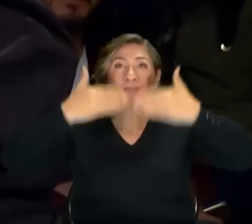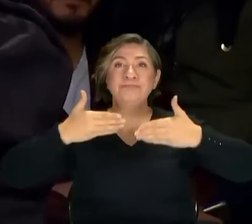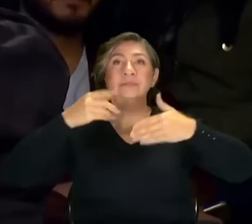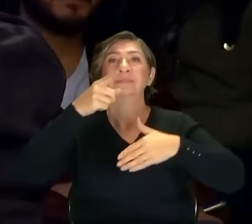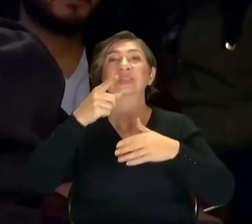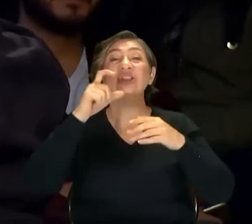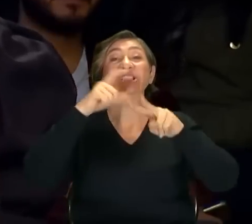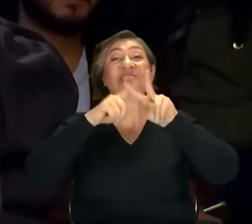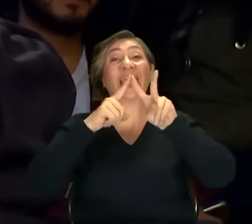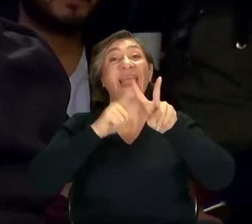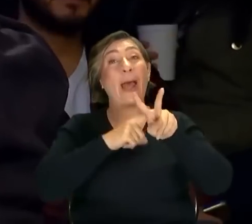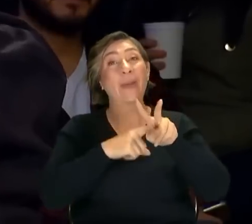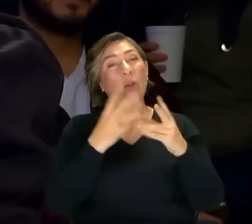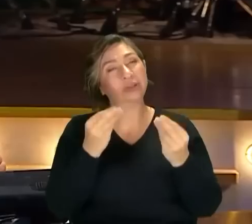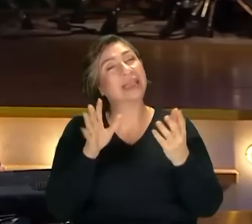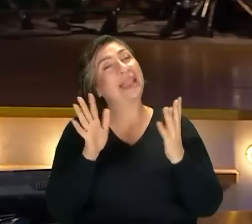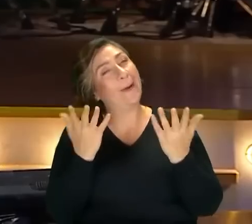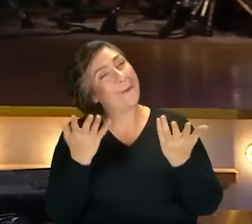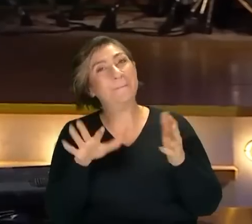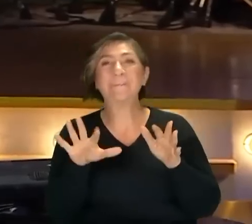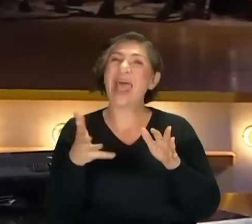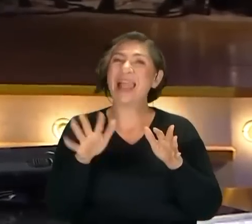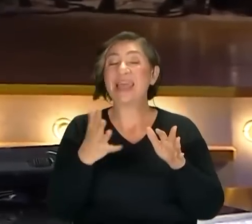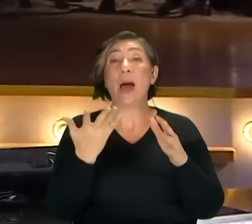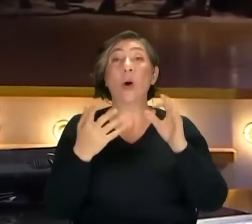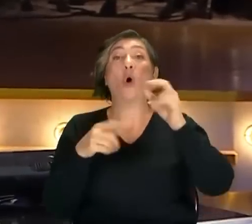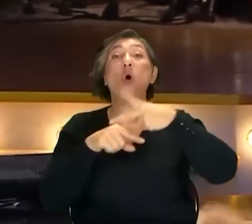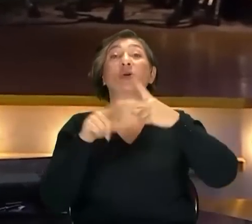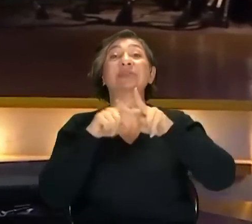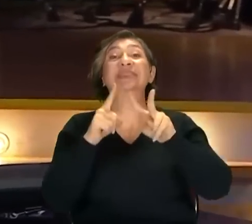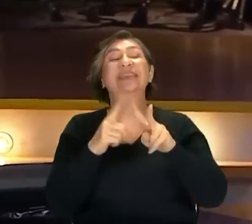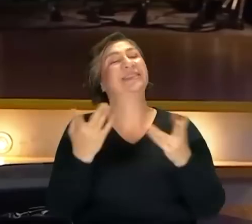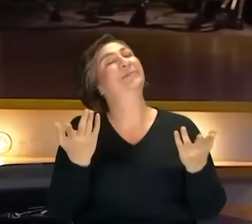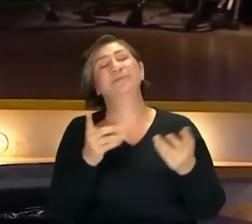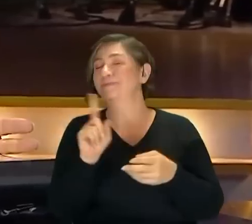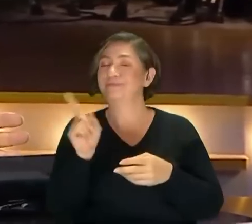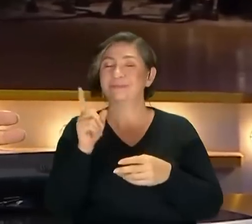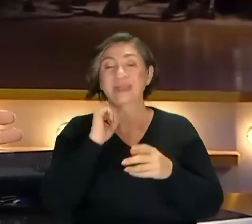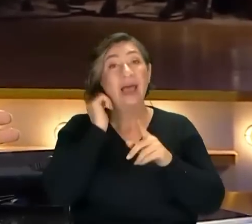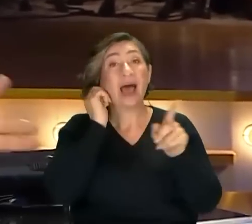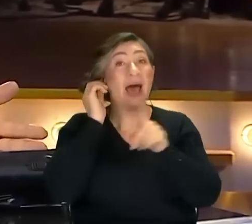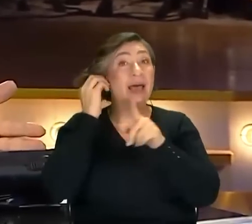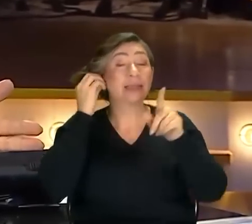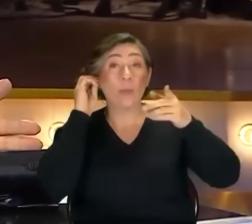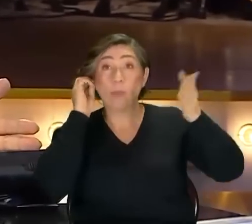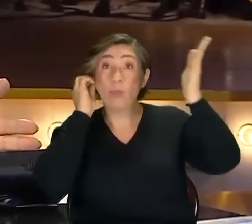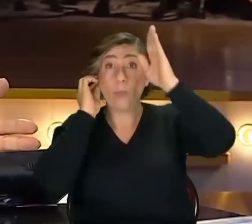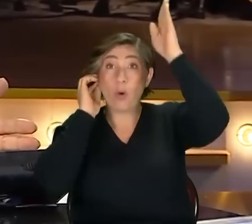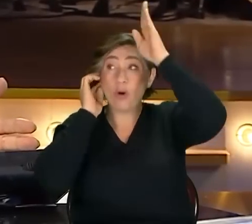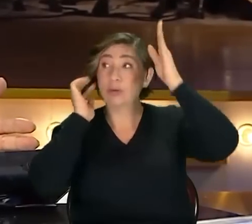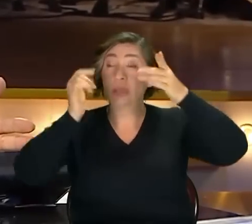Gözün kararmış. Can Yaman olsa tamam belki ama Ozan. Hayır, bir kere aradaki boy farkı